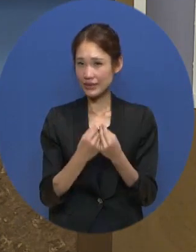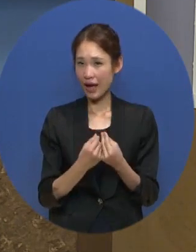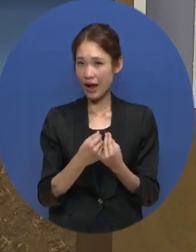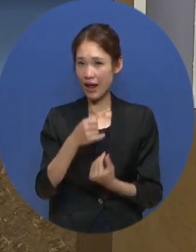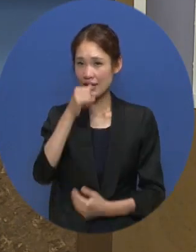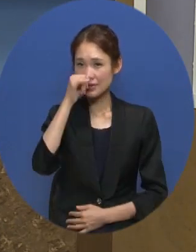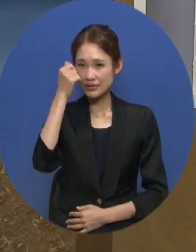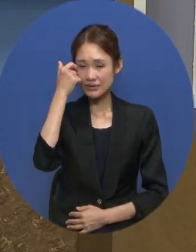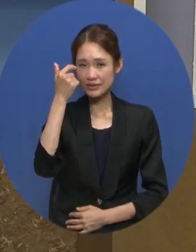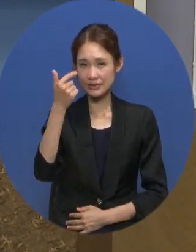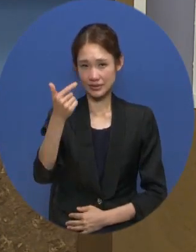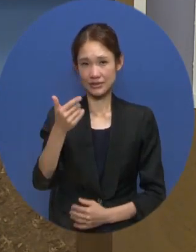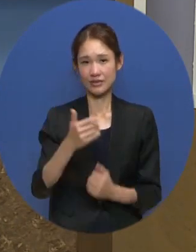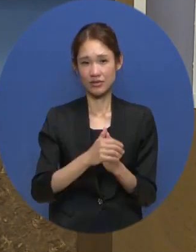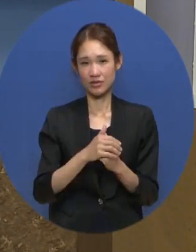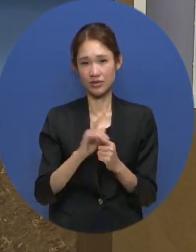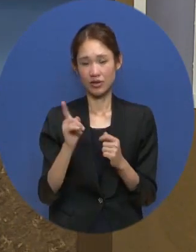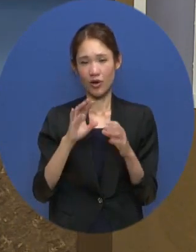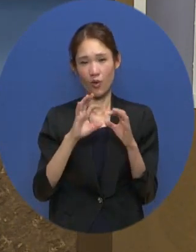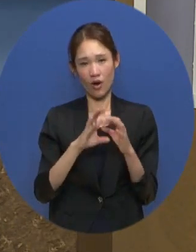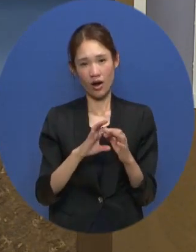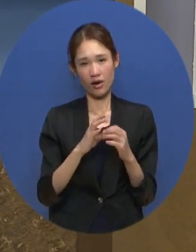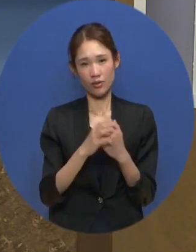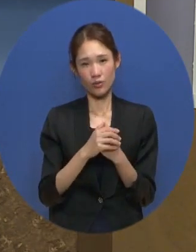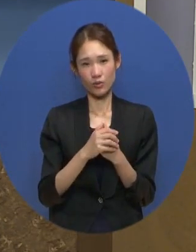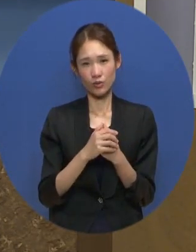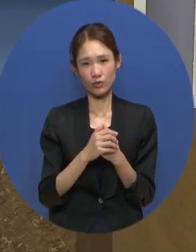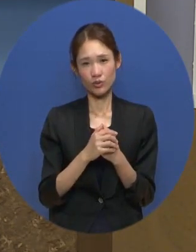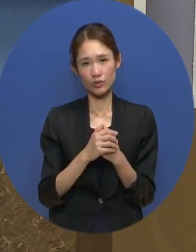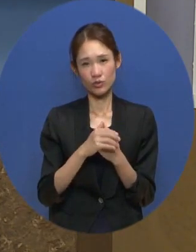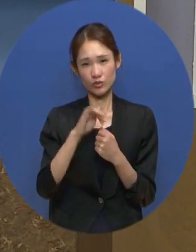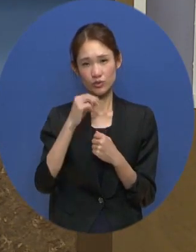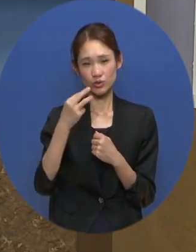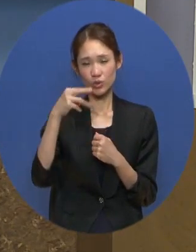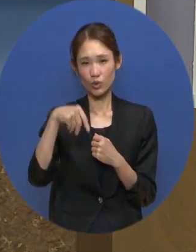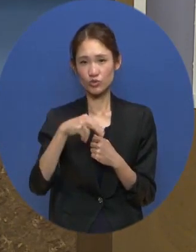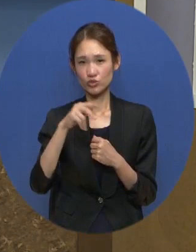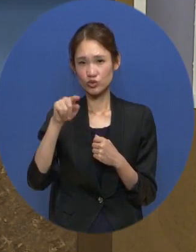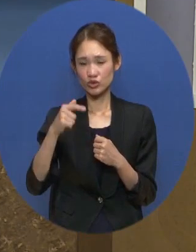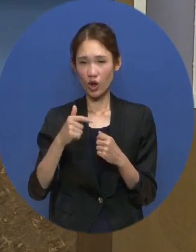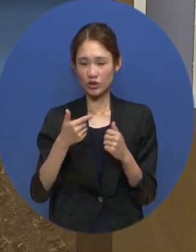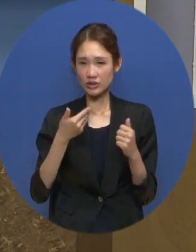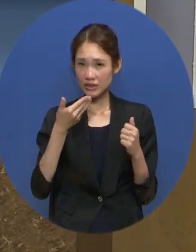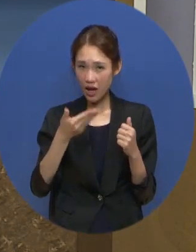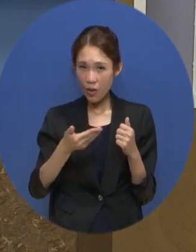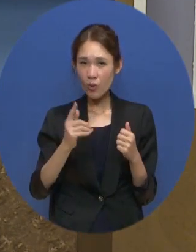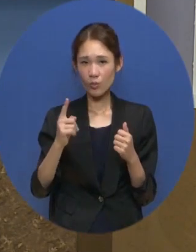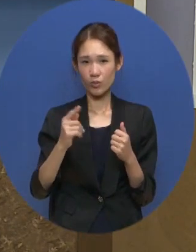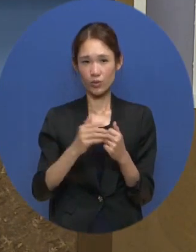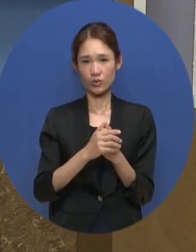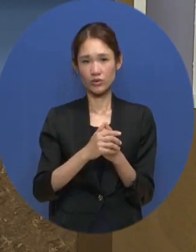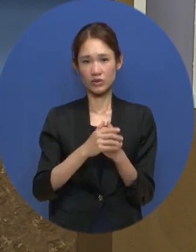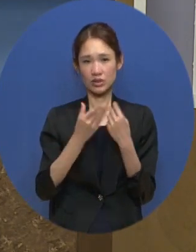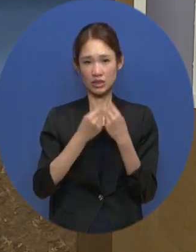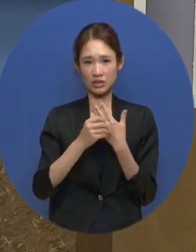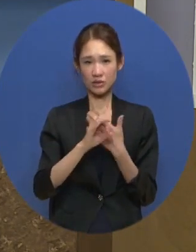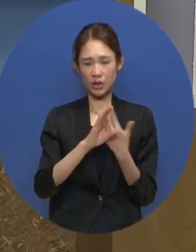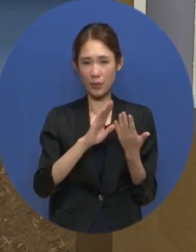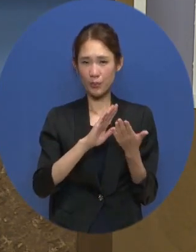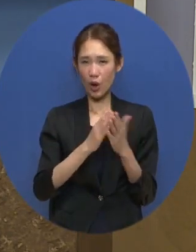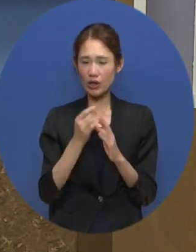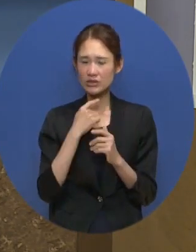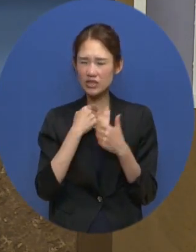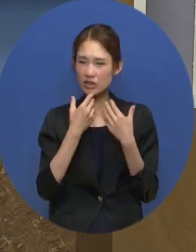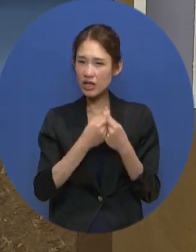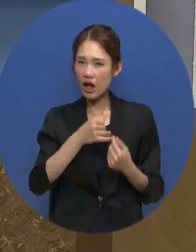사례가 좀 생각나시는 게 있는지 어떤 부분에 대해서 좀 솔루션을 제공을 해서 어떤 부분을 좀 변화시켰던